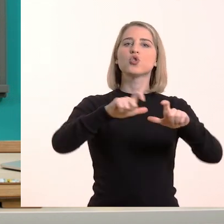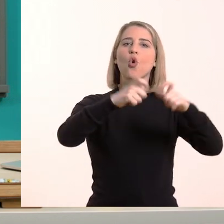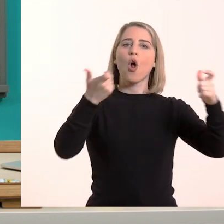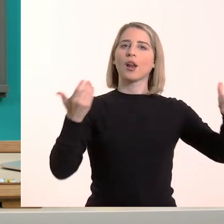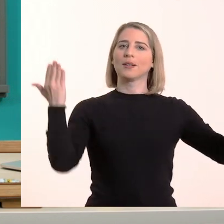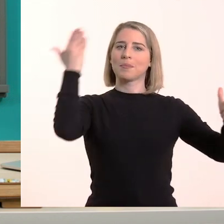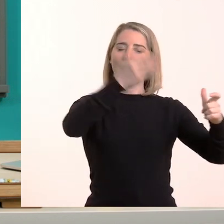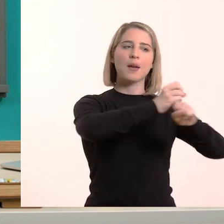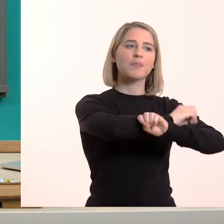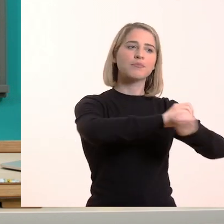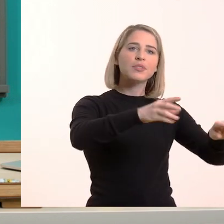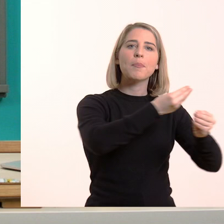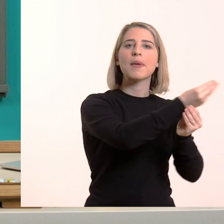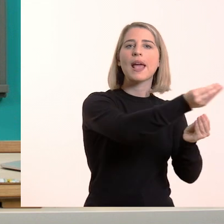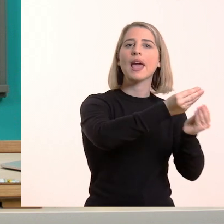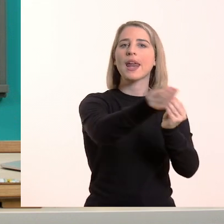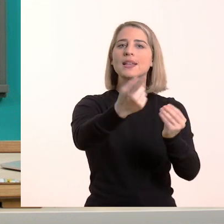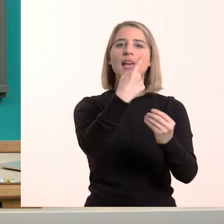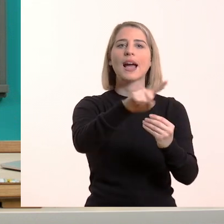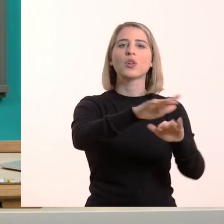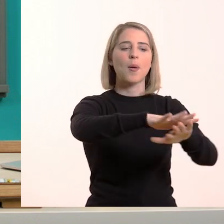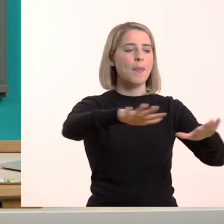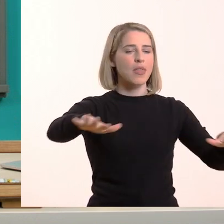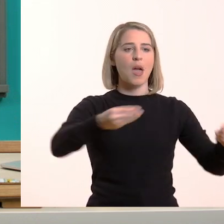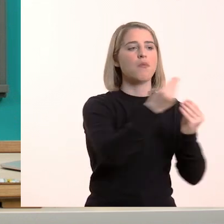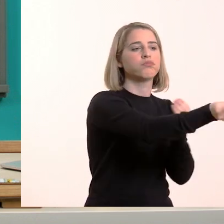πάρει το καθένα? Να το γράψω.